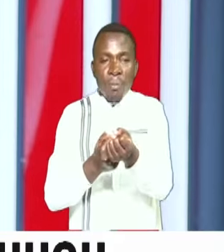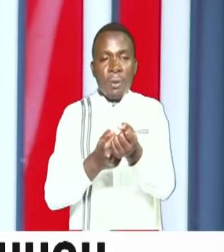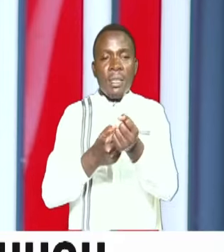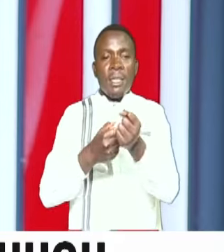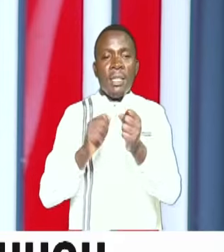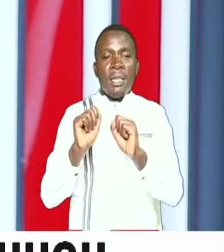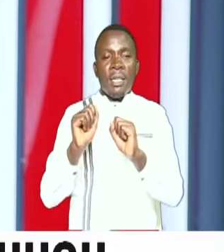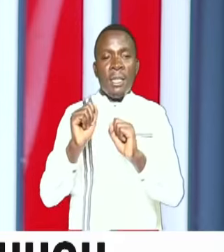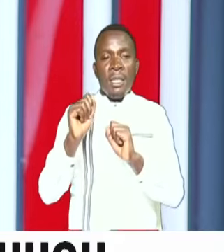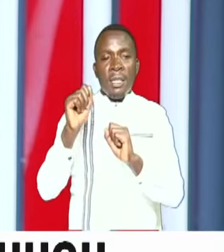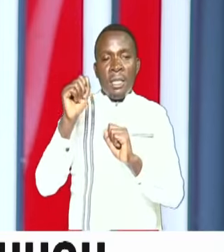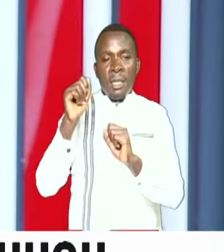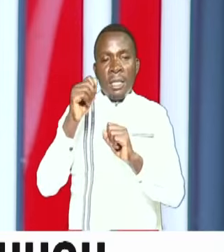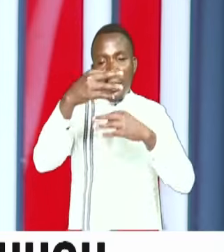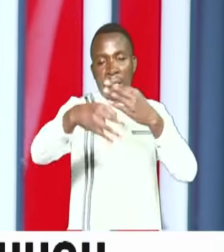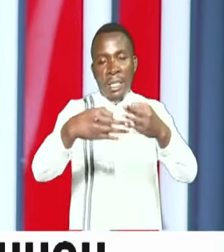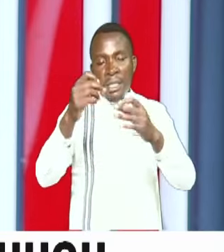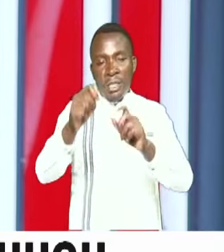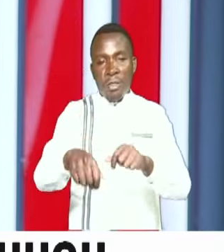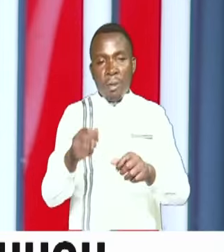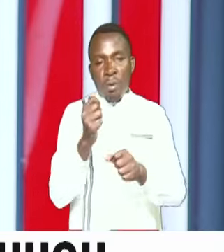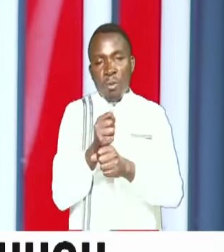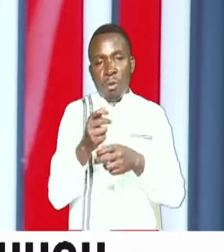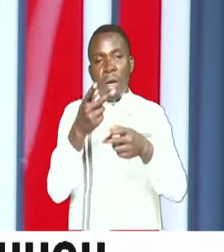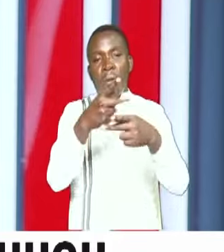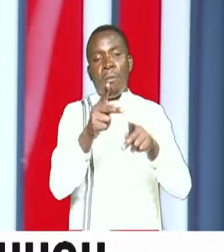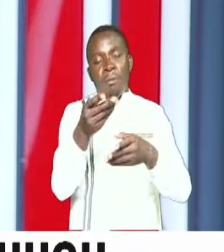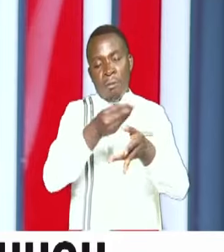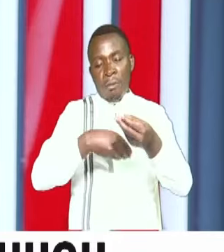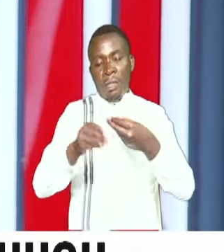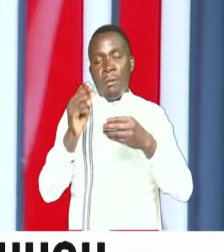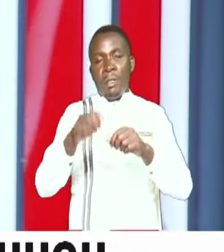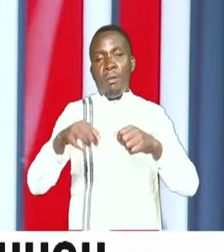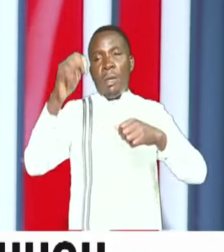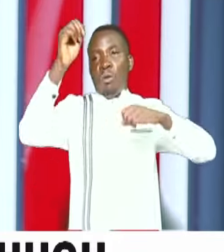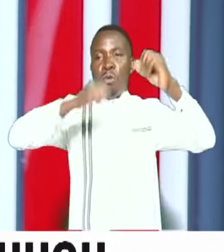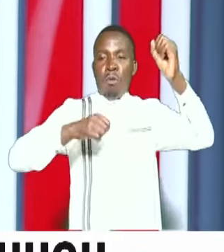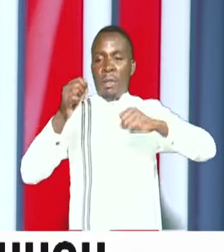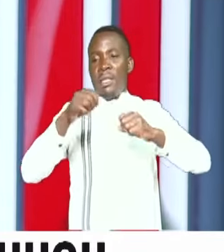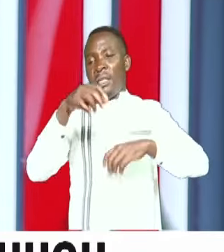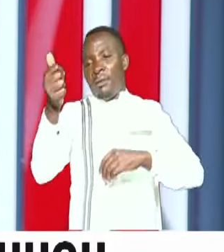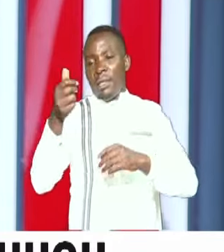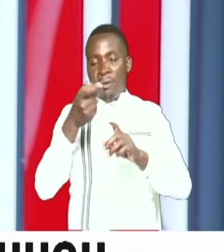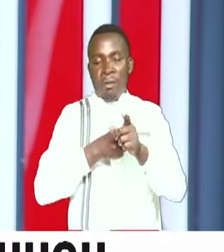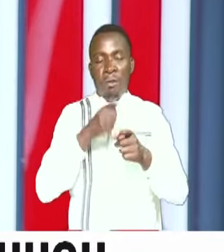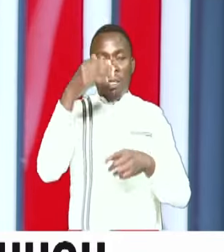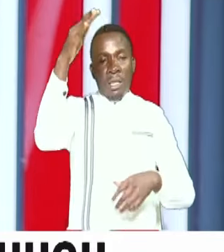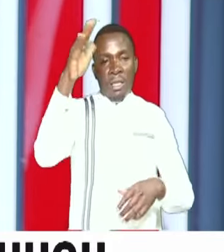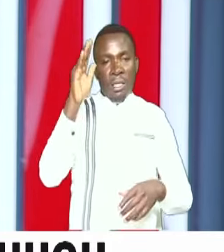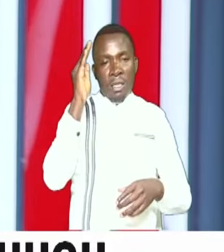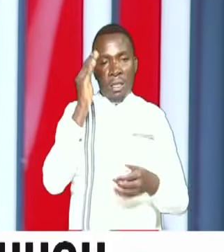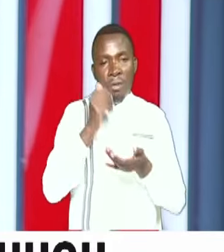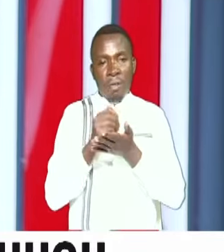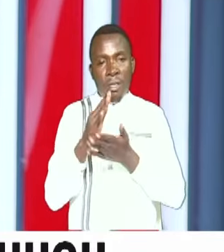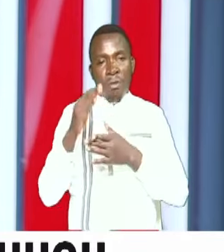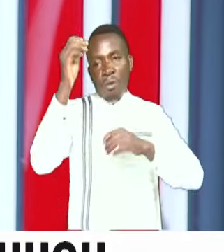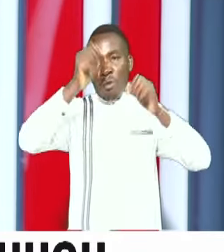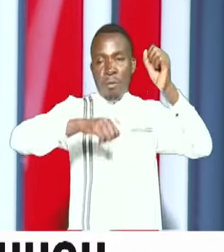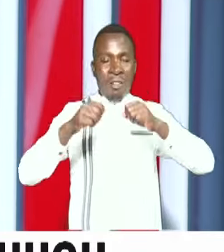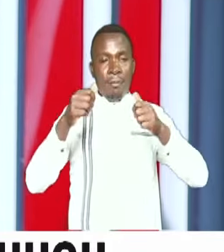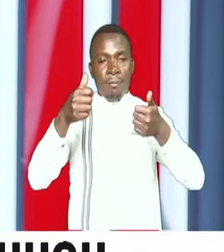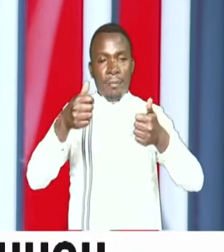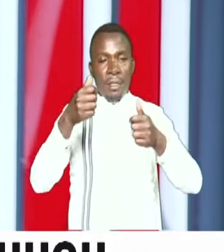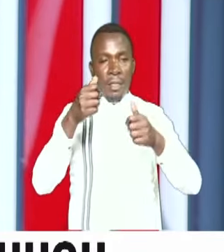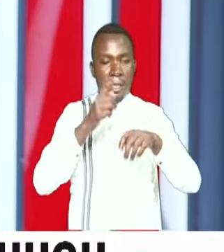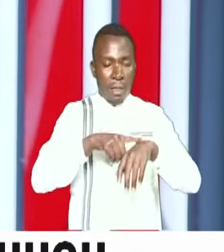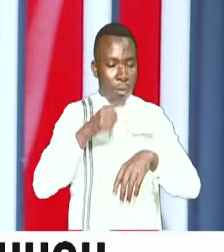gukora ibicuruzwa bishobora guhangana n'ibindi bivuye hanze kuko competition nayo abari nziza kuko iyo ubonye